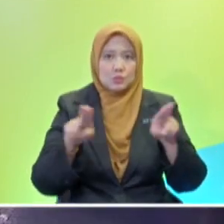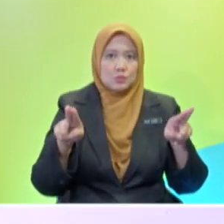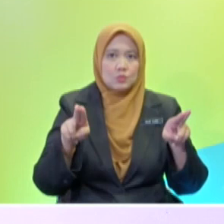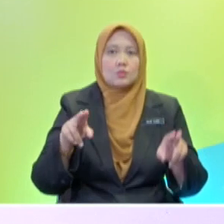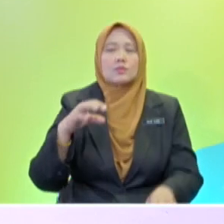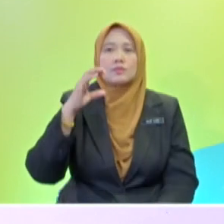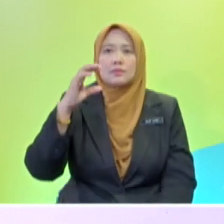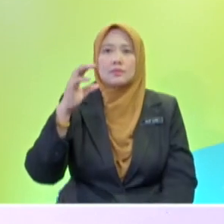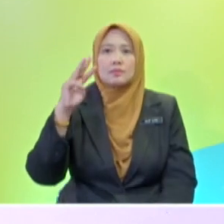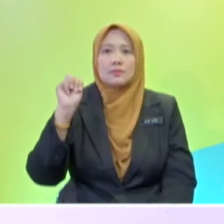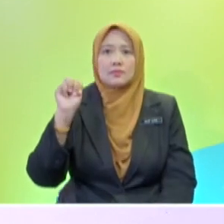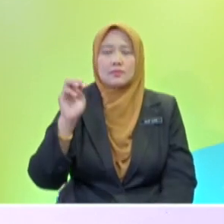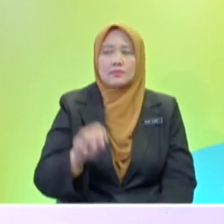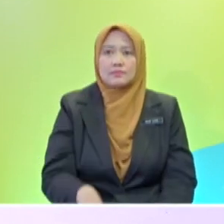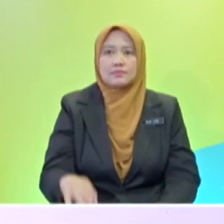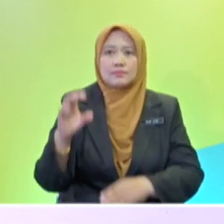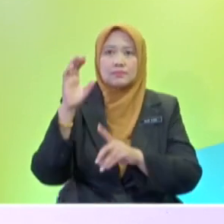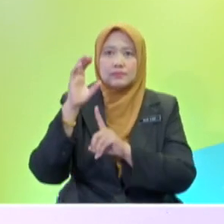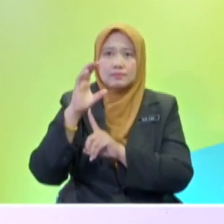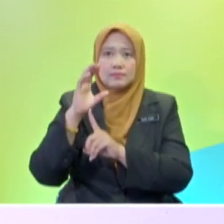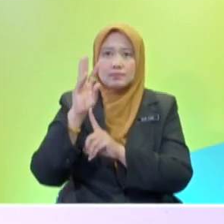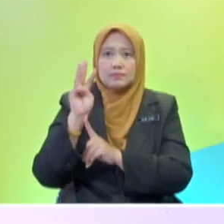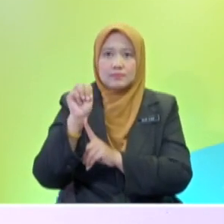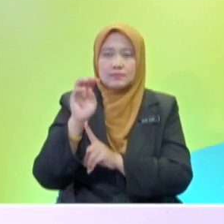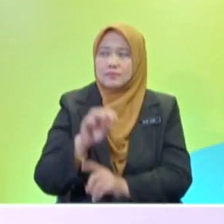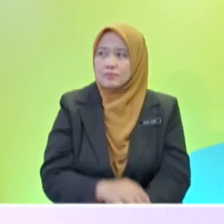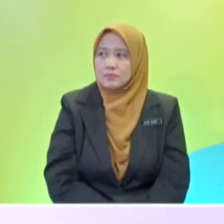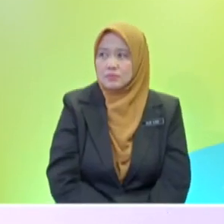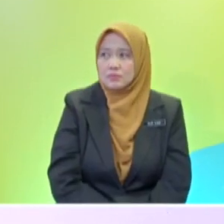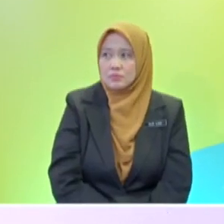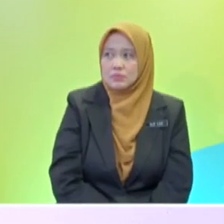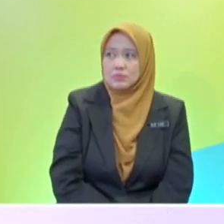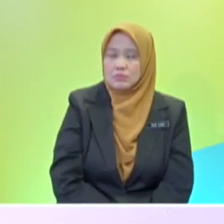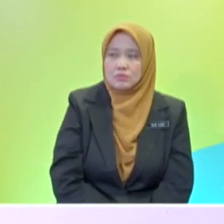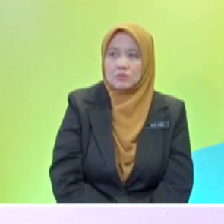sini sehingga atas nih Uko 12 cm